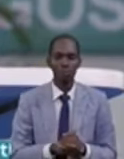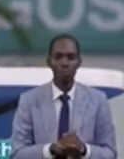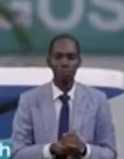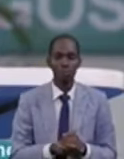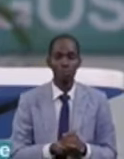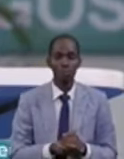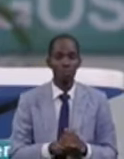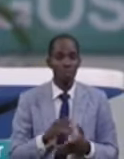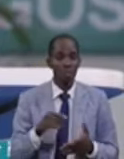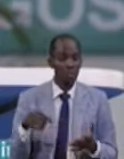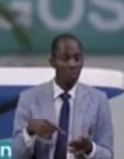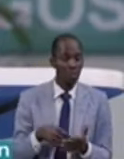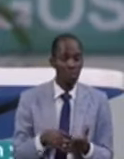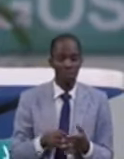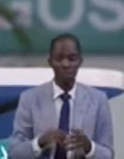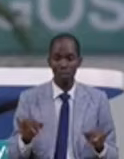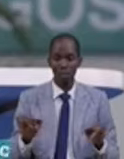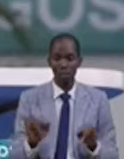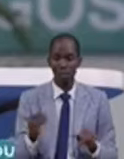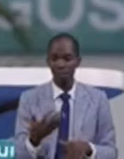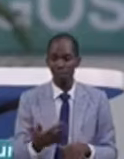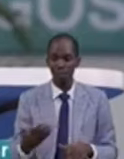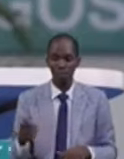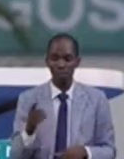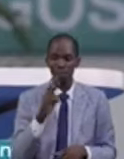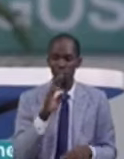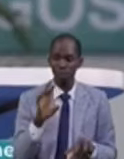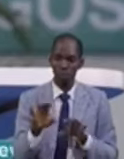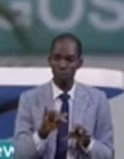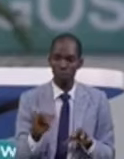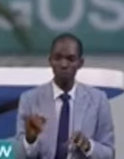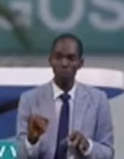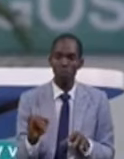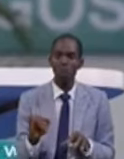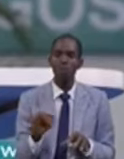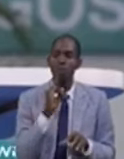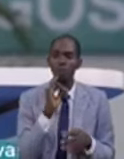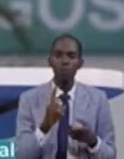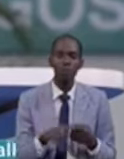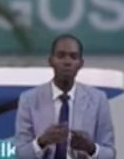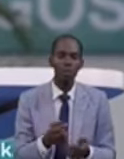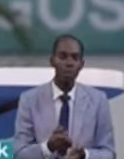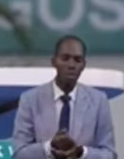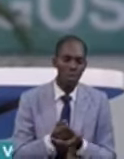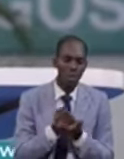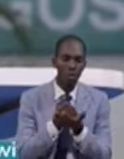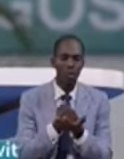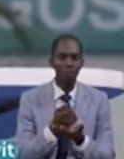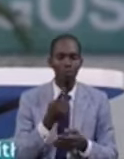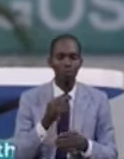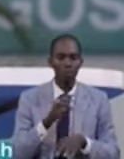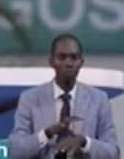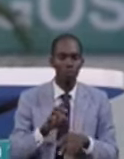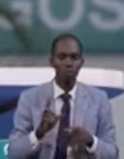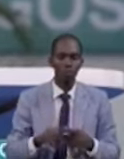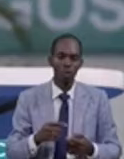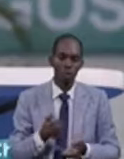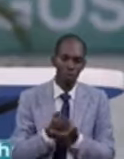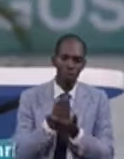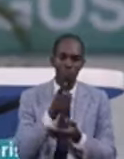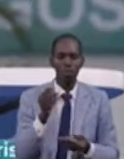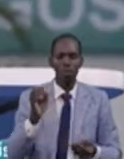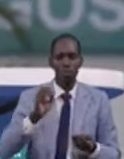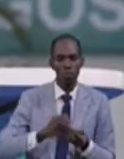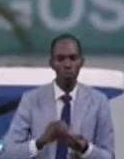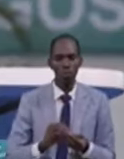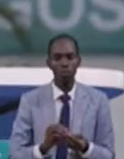identifier pour nous permettre en tantéglise de vous aider et la bonté de Dieu